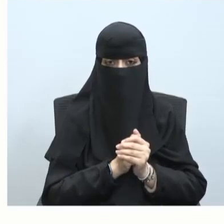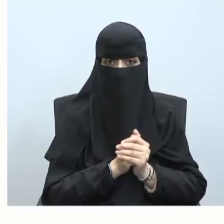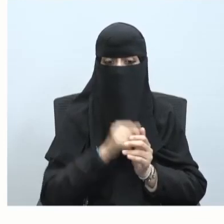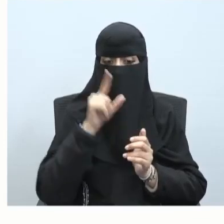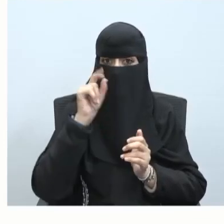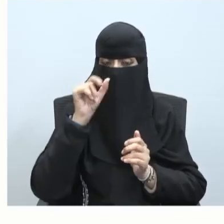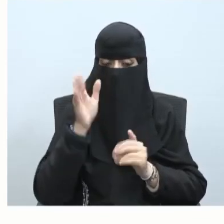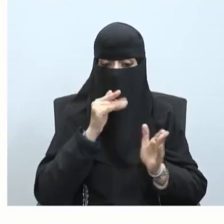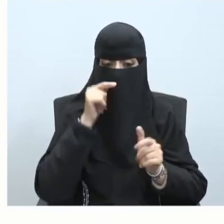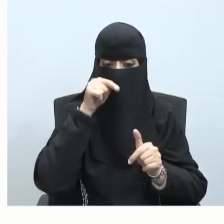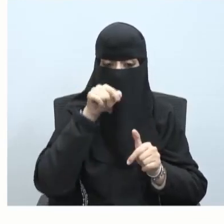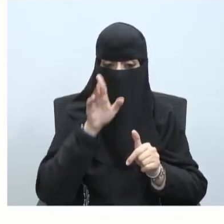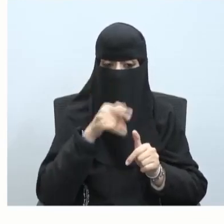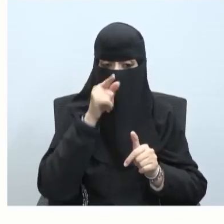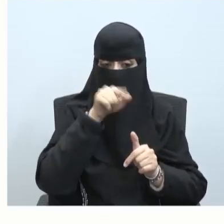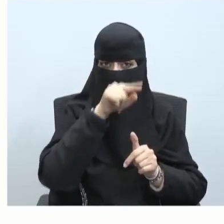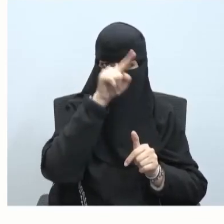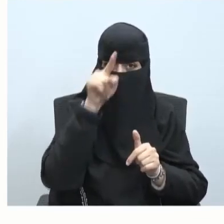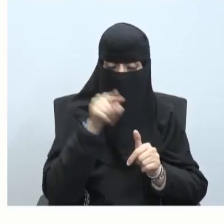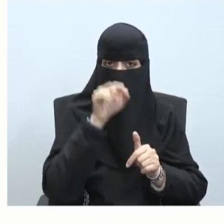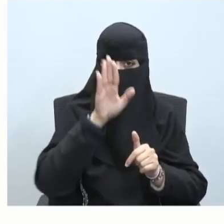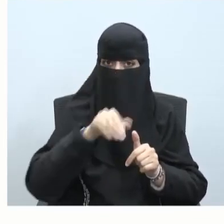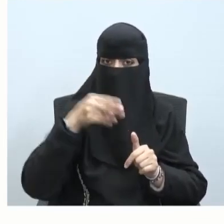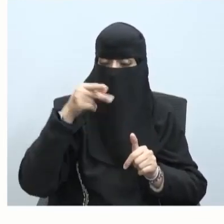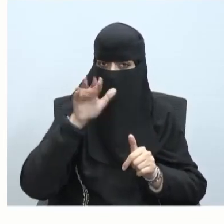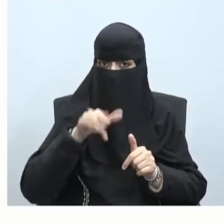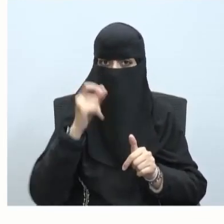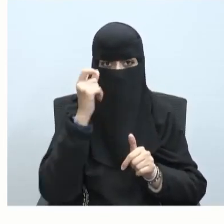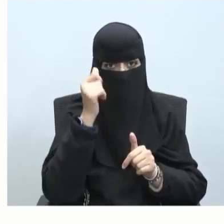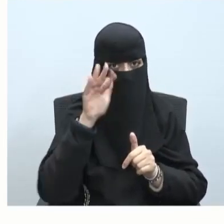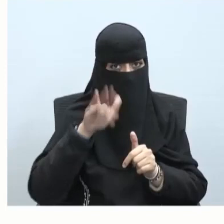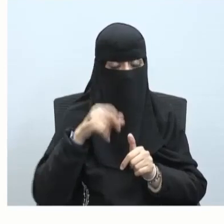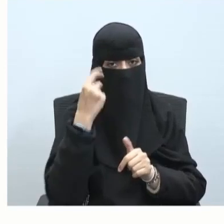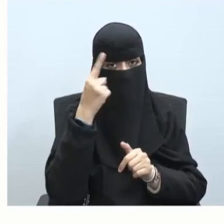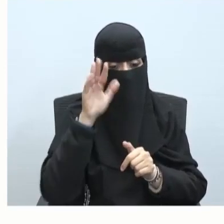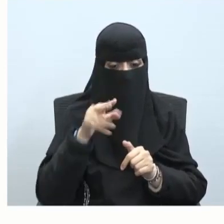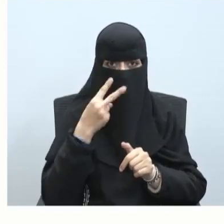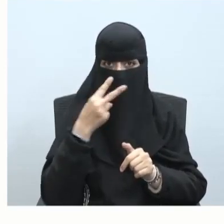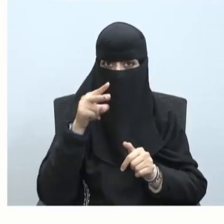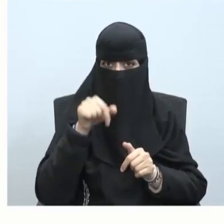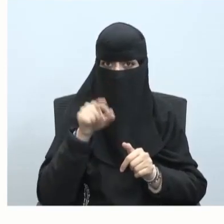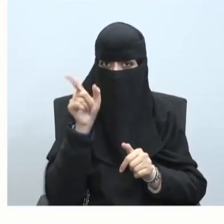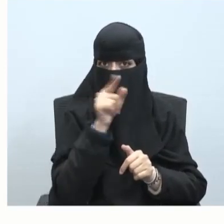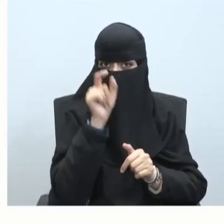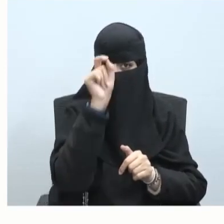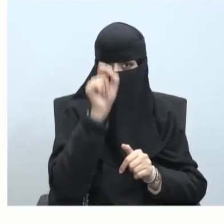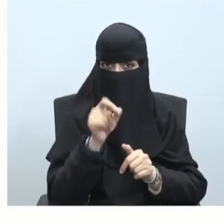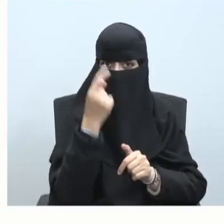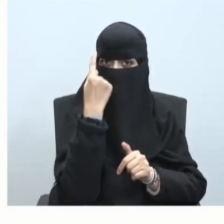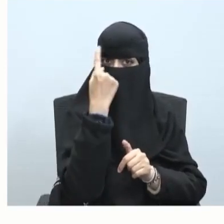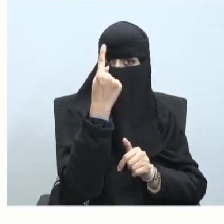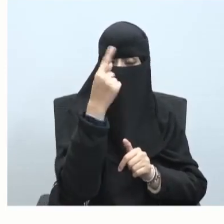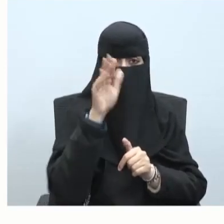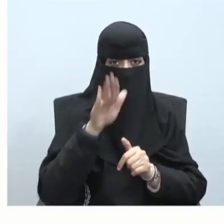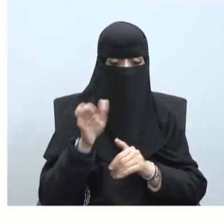مبدعين هذه كذلك عمله نقديه من فئه ريال ونرى انه مكتوب عليها ريال